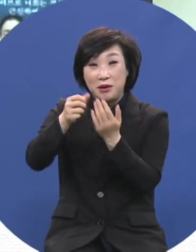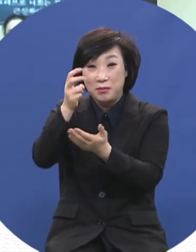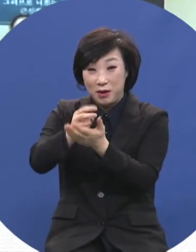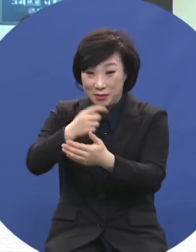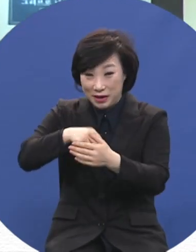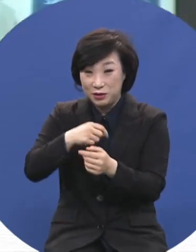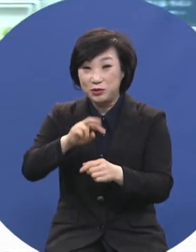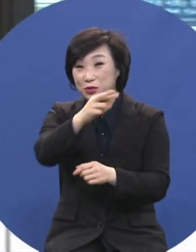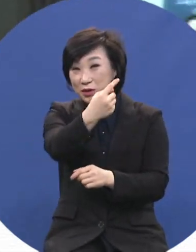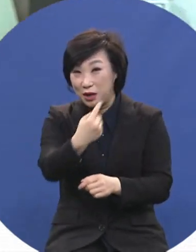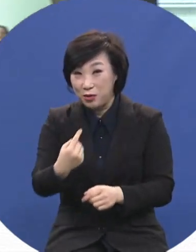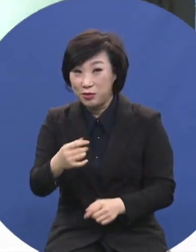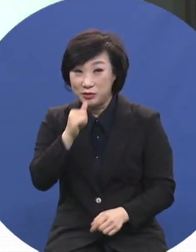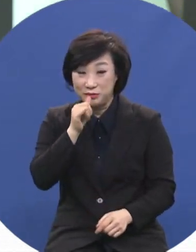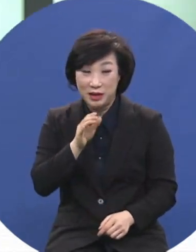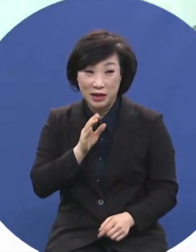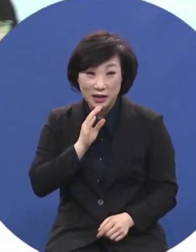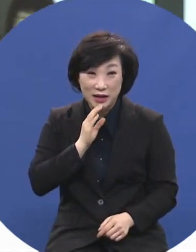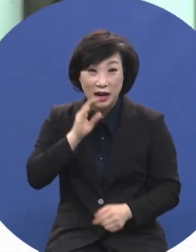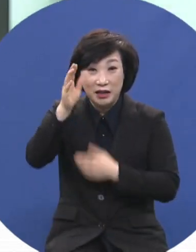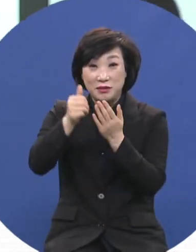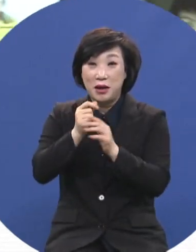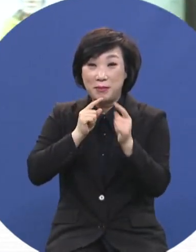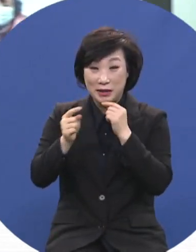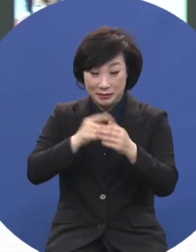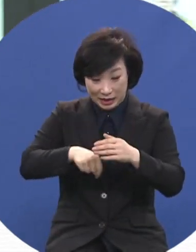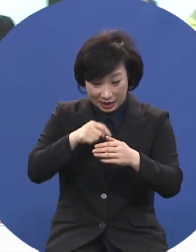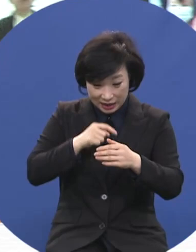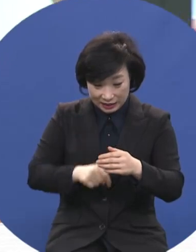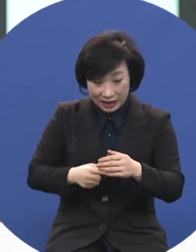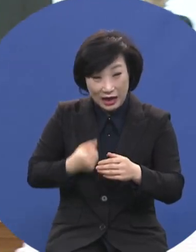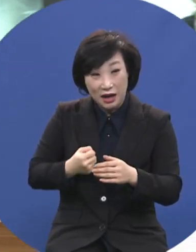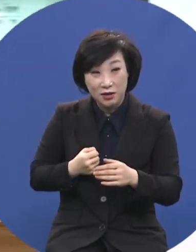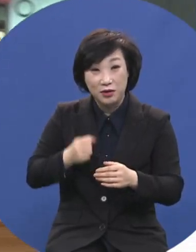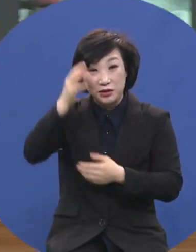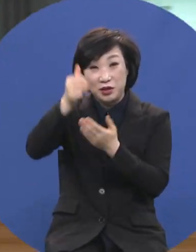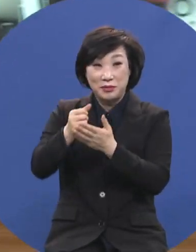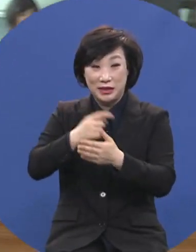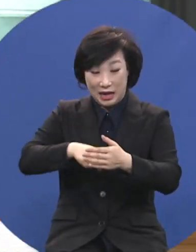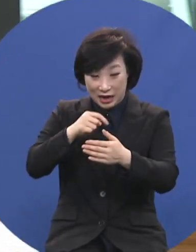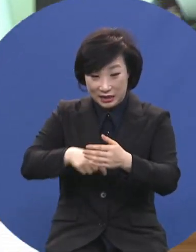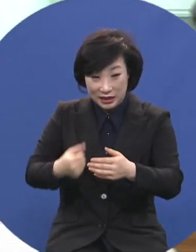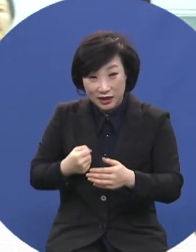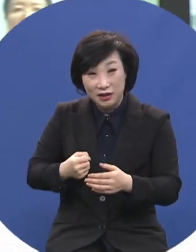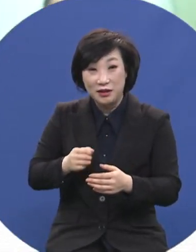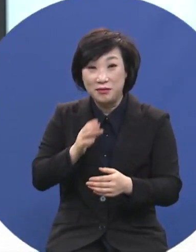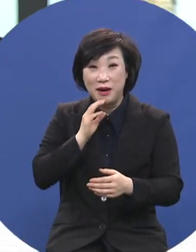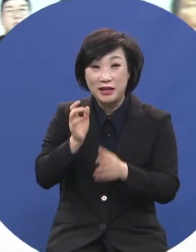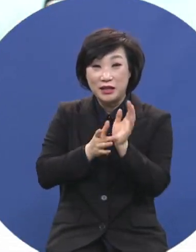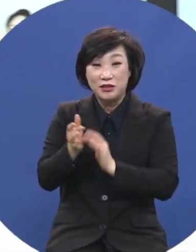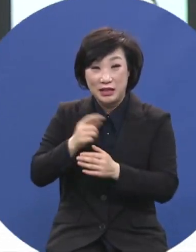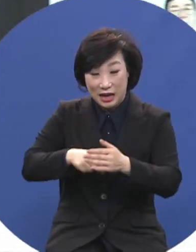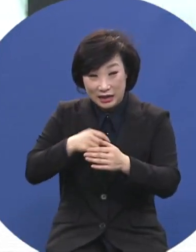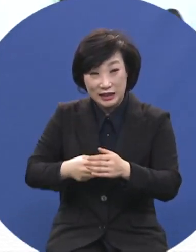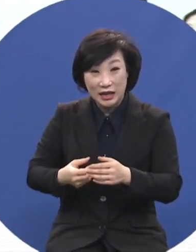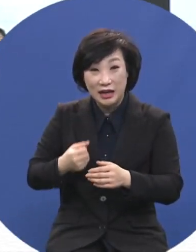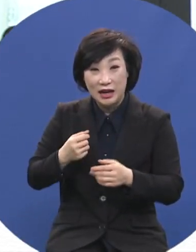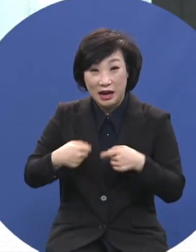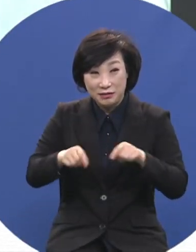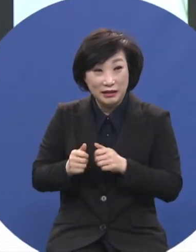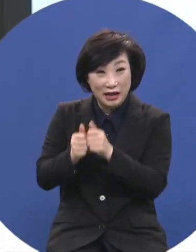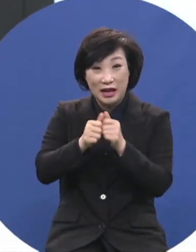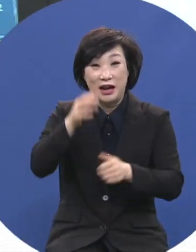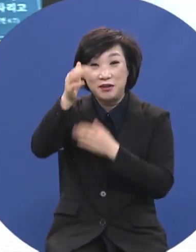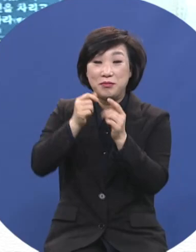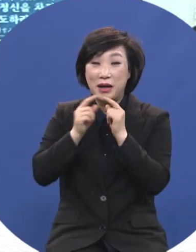것입니다. 그래서 하나님 말씀이 내 안에, 성령이 내 안에, 예수가 내 안에, 말씀이 내